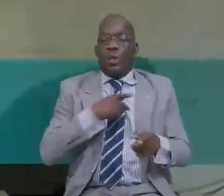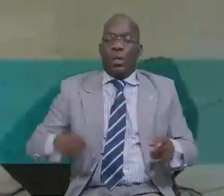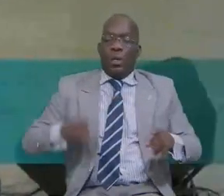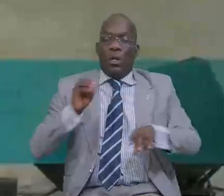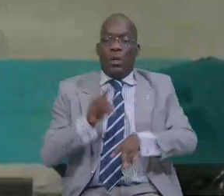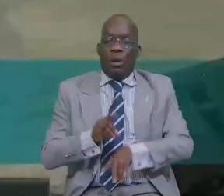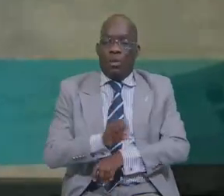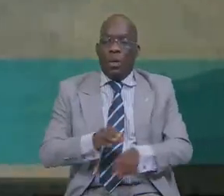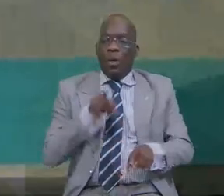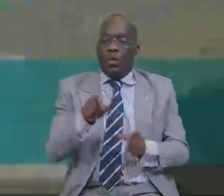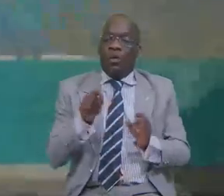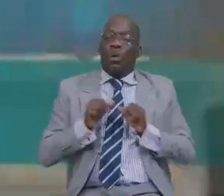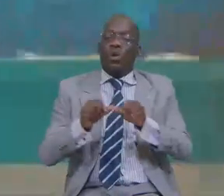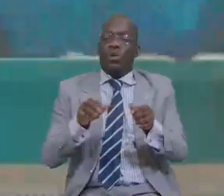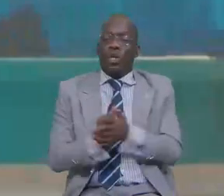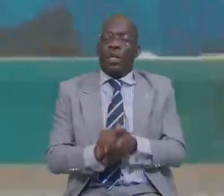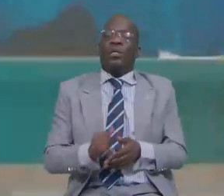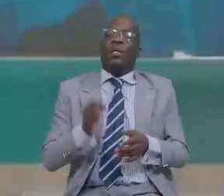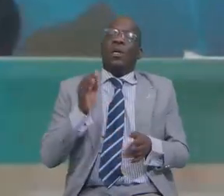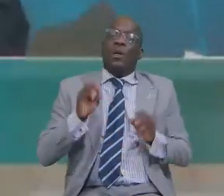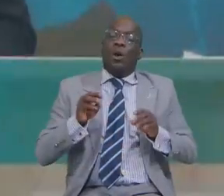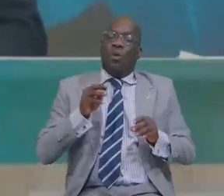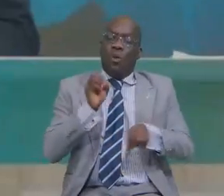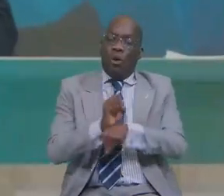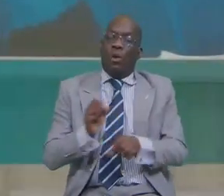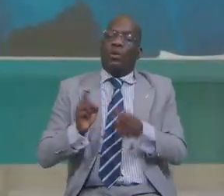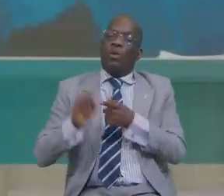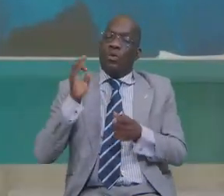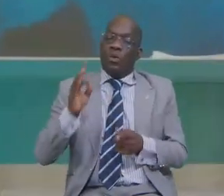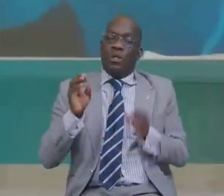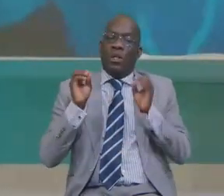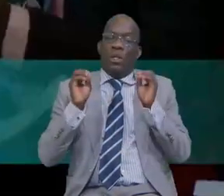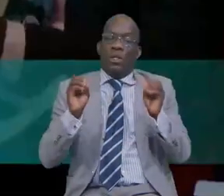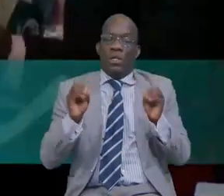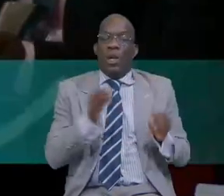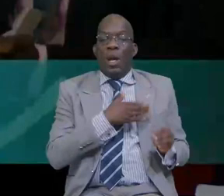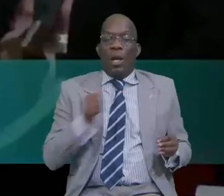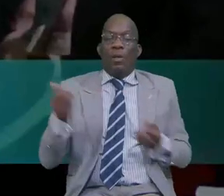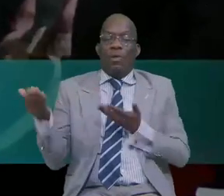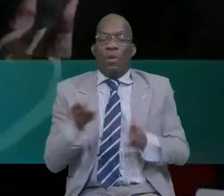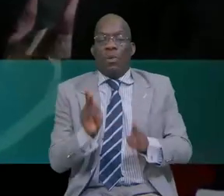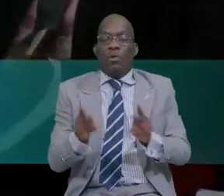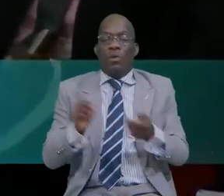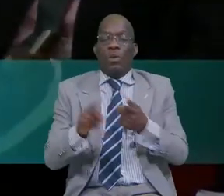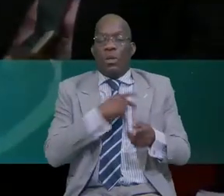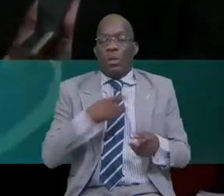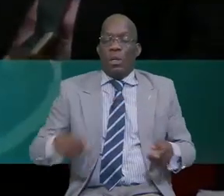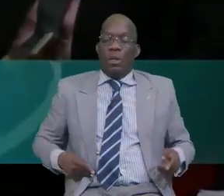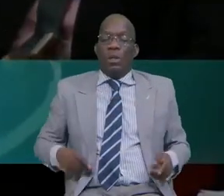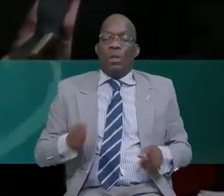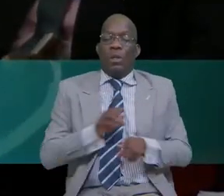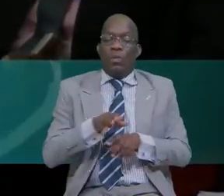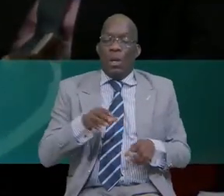ministère d'enseigner, de prêcher, de guérir. Voyons Matthieu chapitre 9, 35. Matthieu 9,